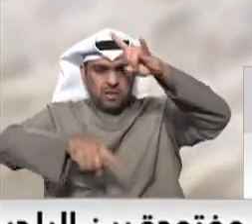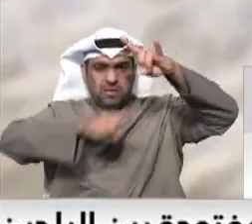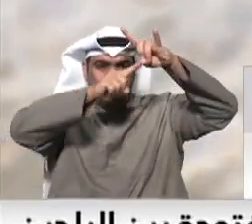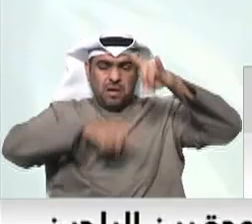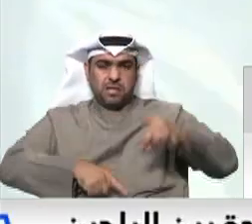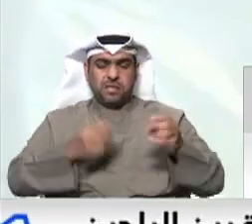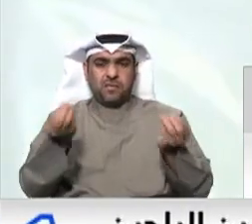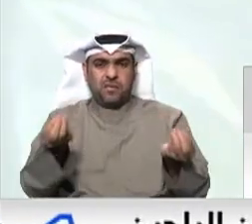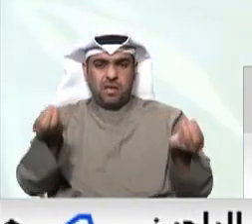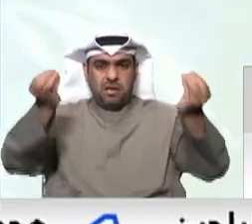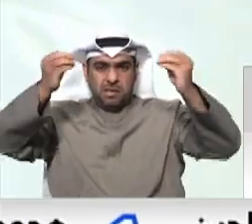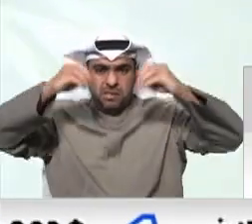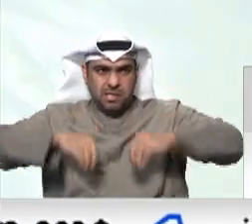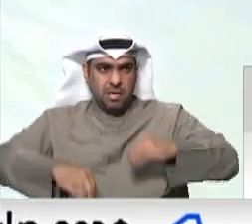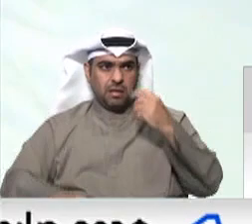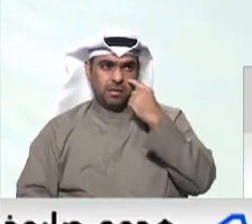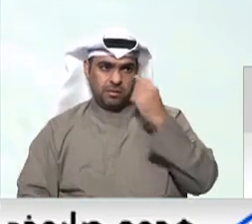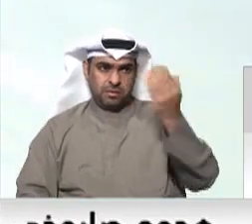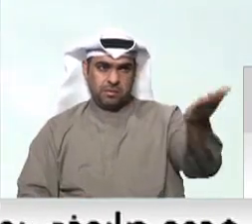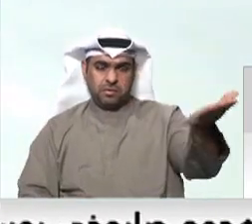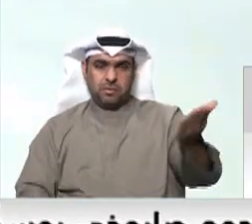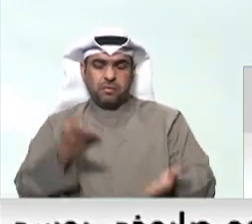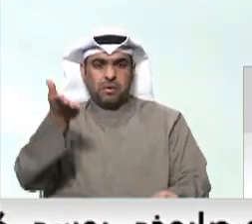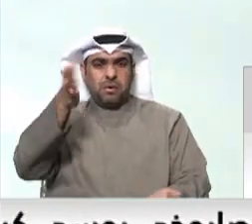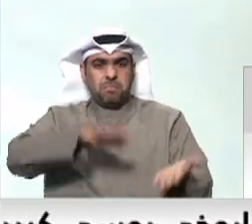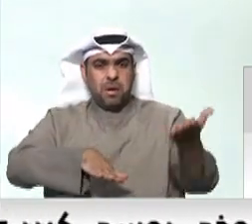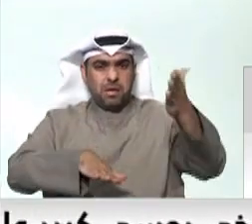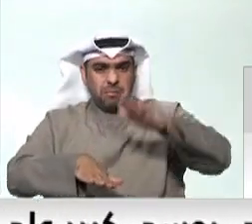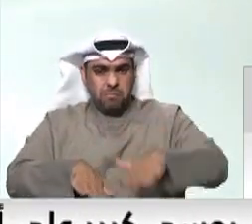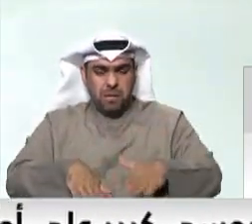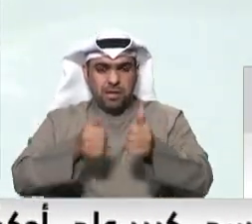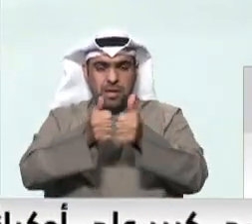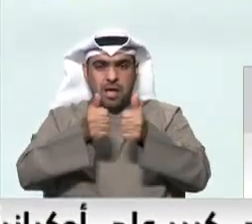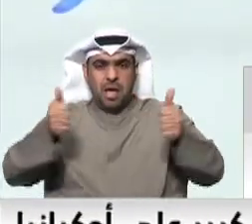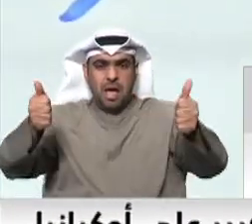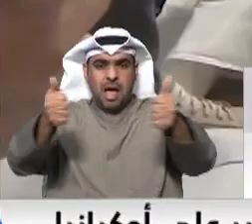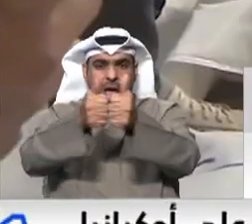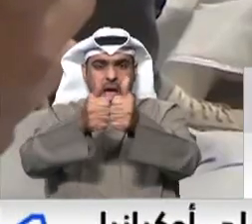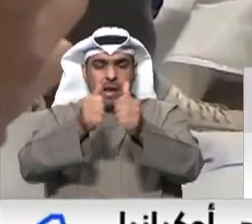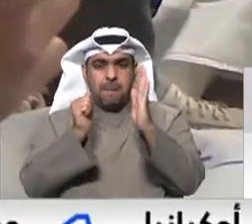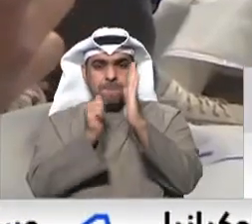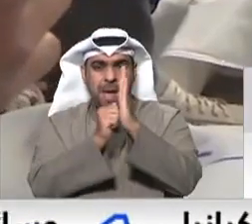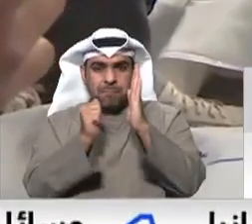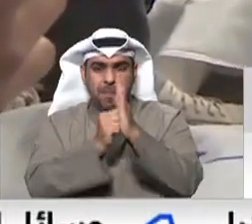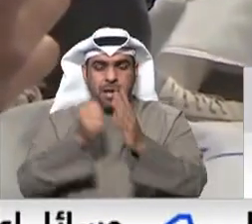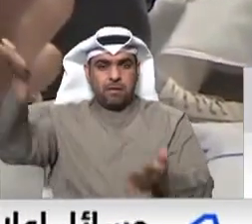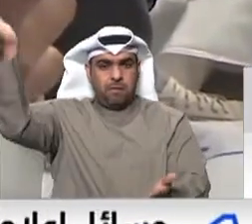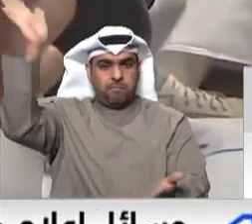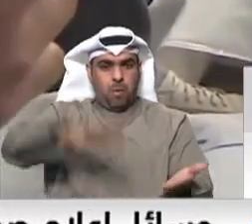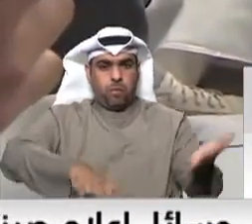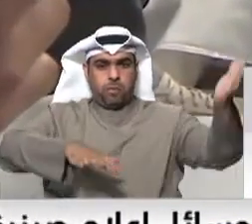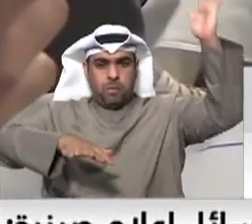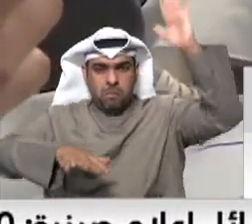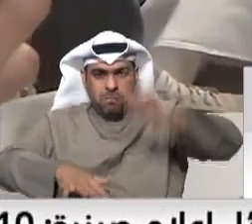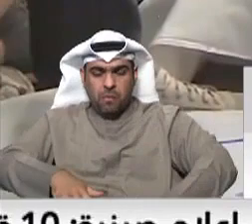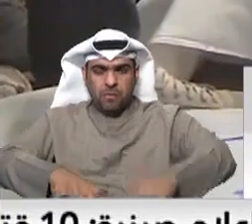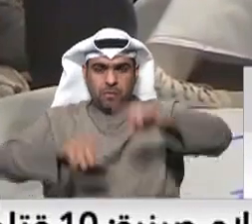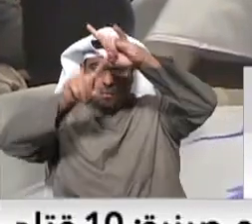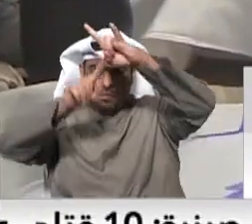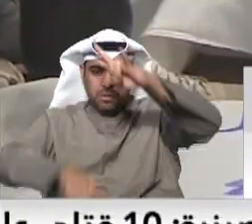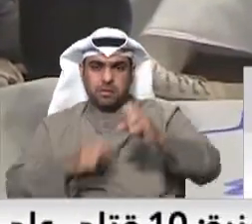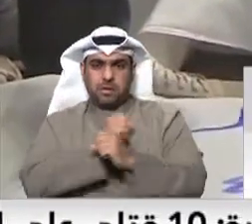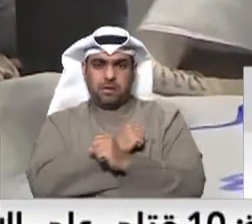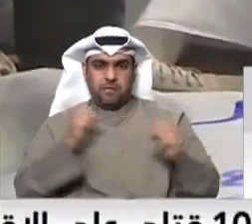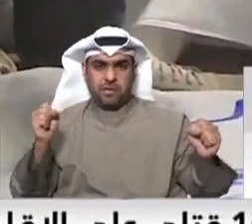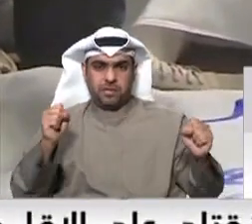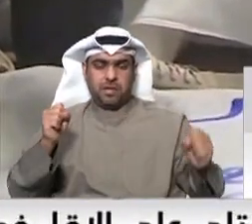من الجرائم والمجازر الوحشية بحق المدنيين الأبرياء في قطاع غزة، مع كل خبر آت